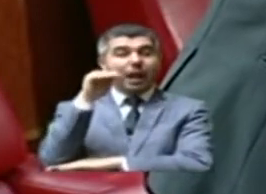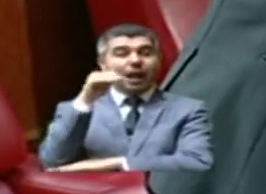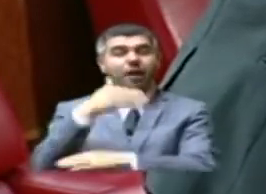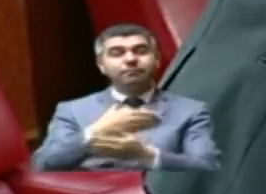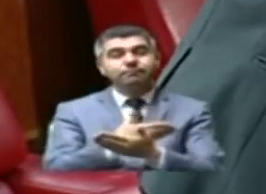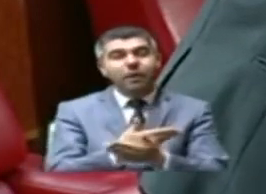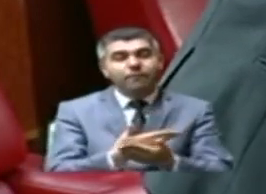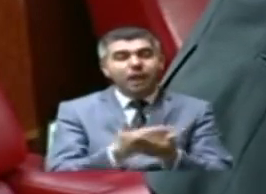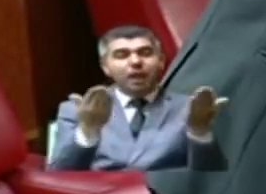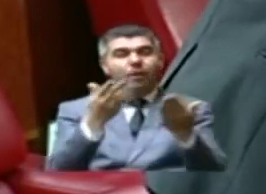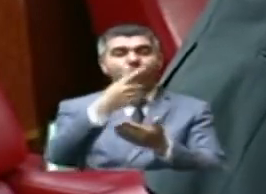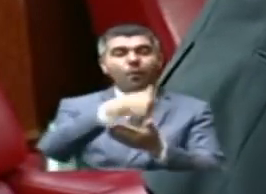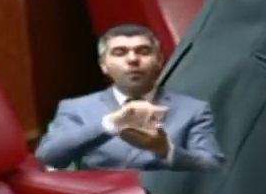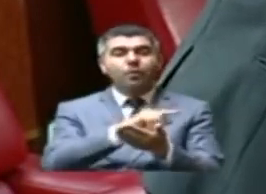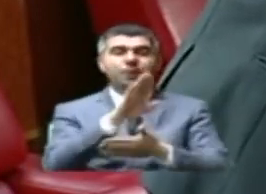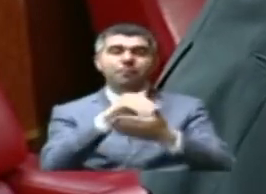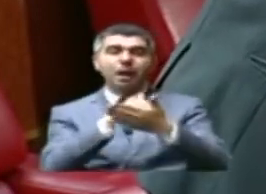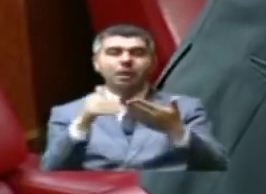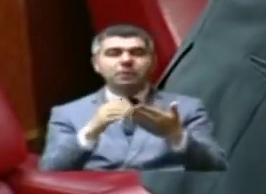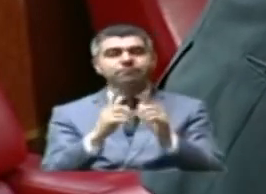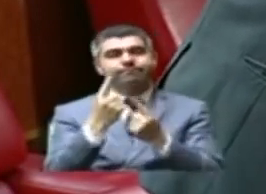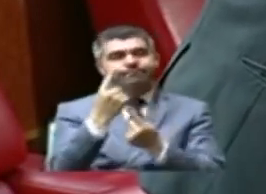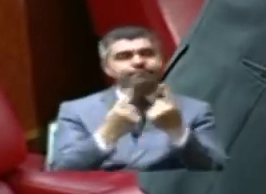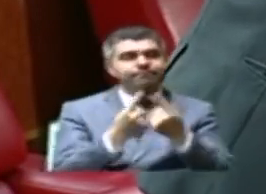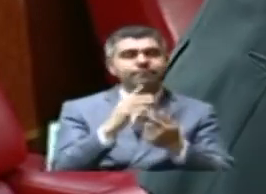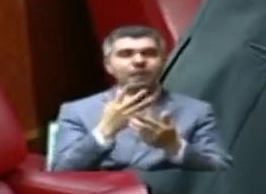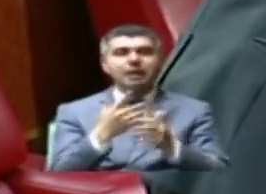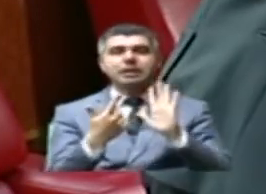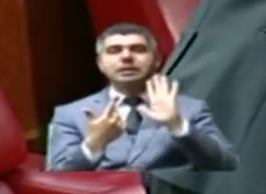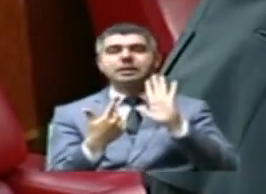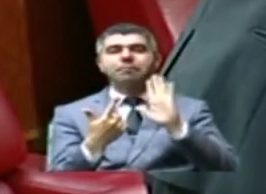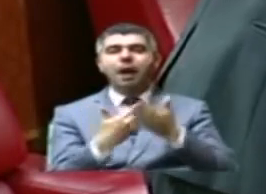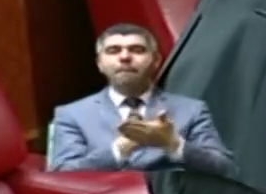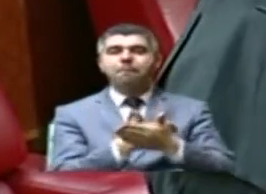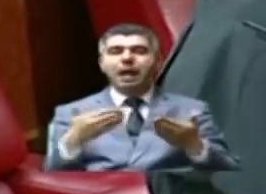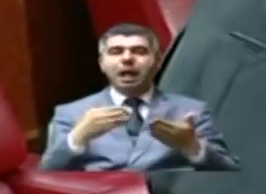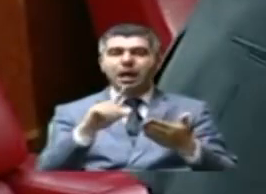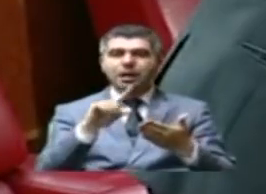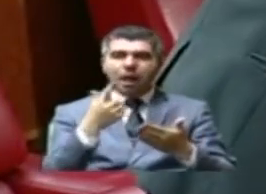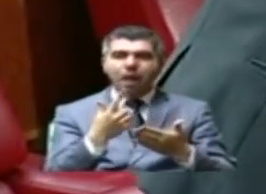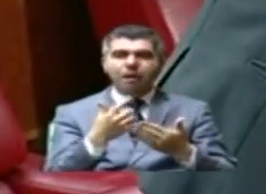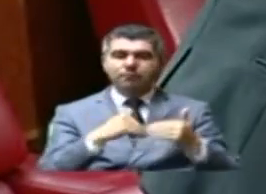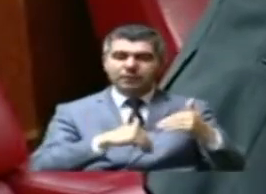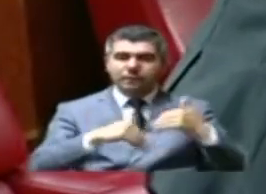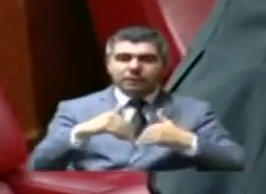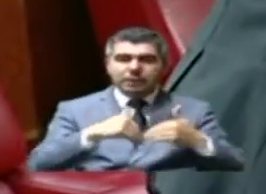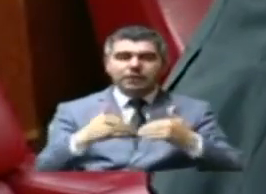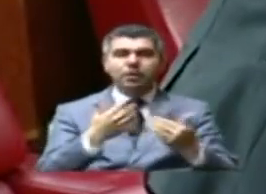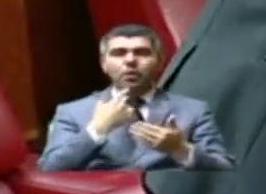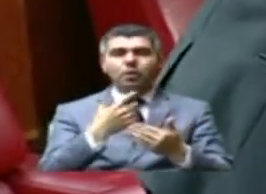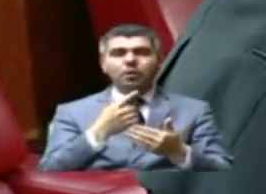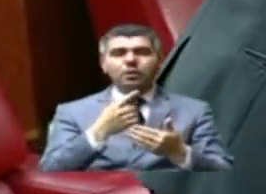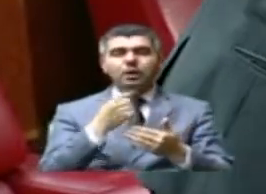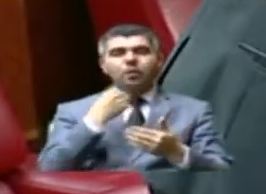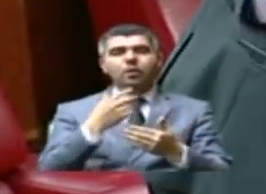أيضا متكامل واللي فيه مبالغ اللي تصل إلى 7 مليار من خلال التكتيف ديال الطرق اللي غيبدأوا من تيزنيت إلى العيون